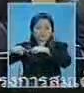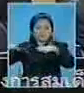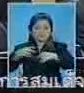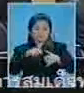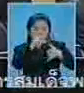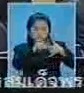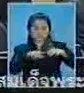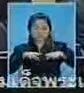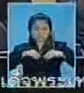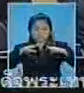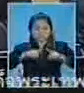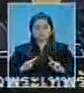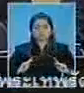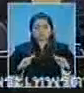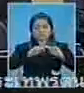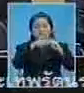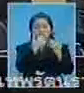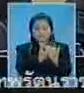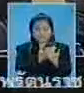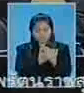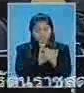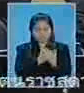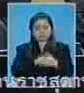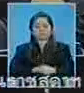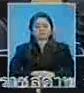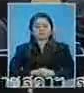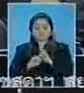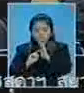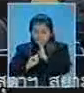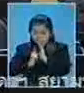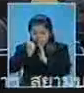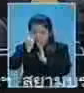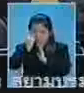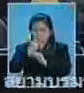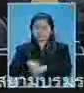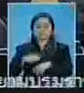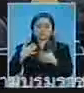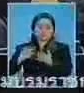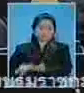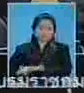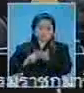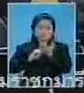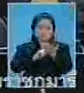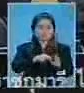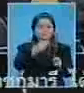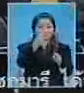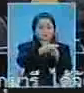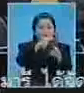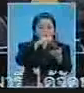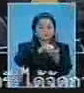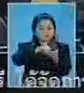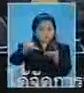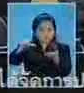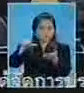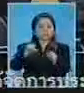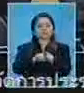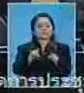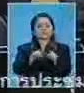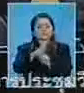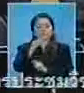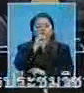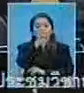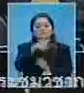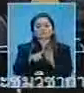ยติอภิปรายไม่ไว้วางใจผมและในครั้งแรกเนี่ยก็ได้มีการยื่นถอดถอนนะครับโดยอ้างว่าผม